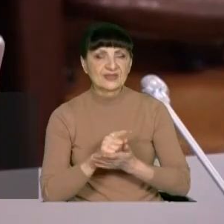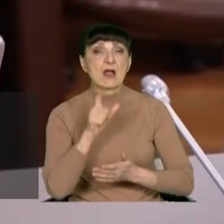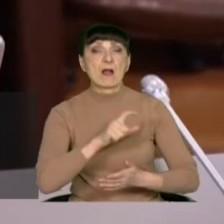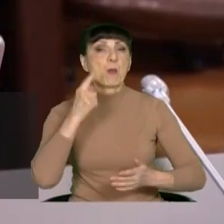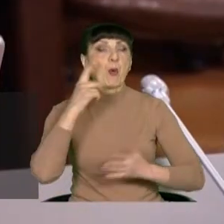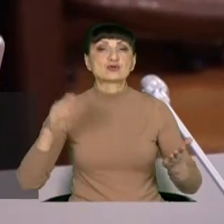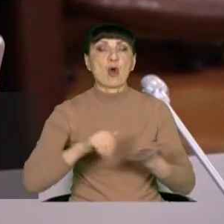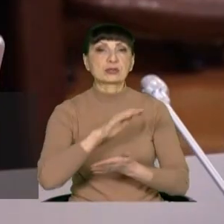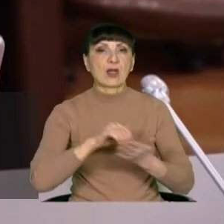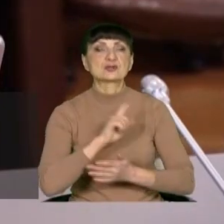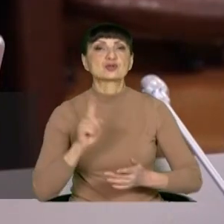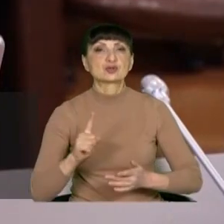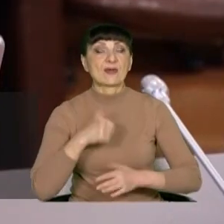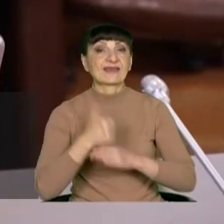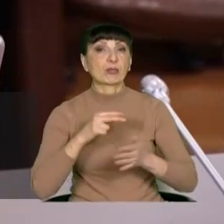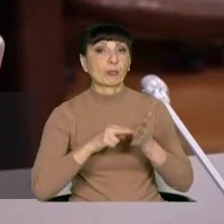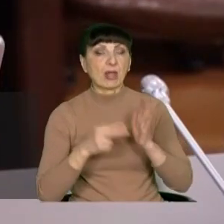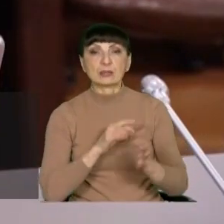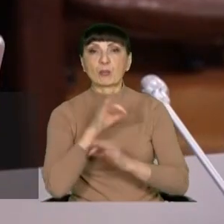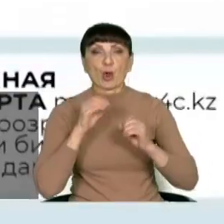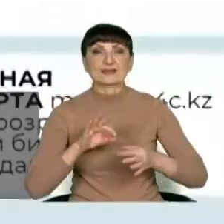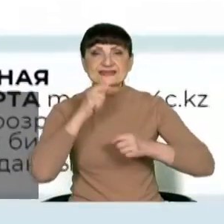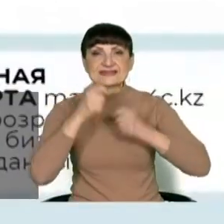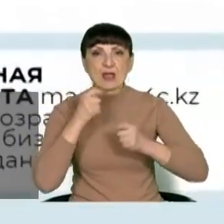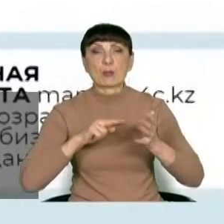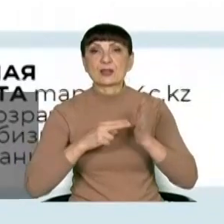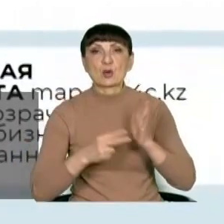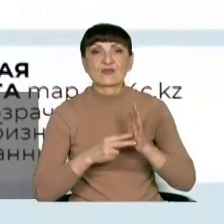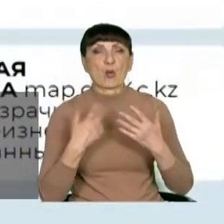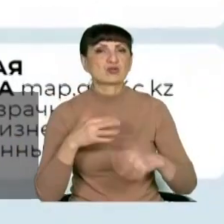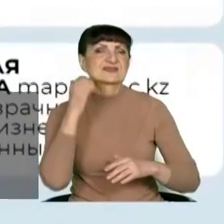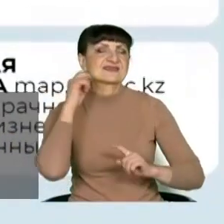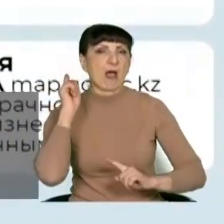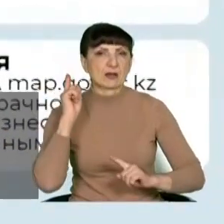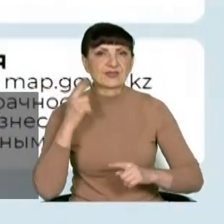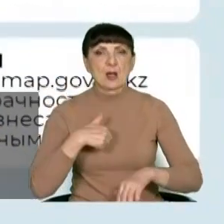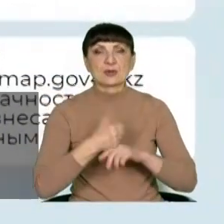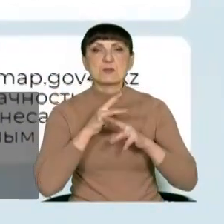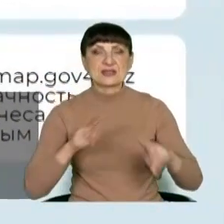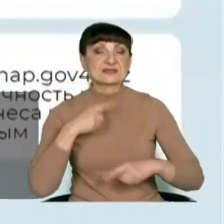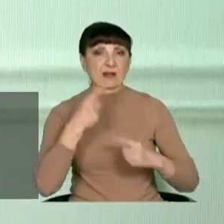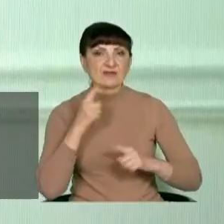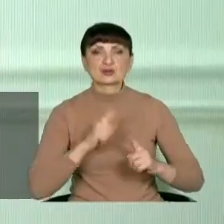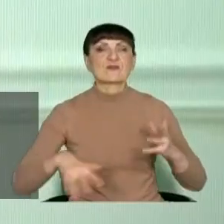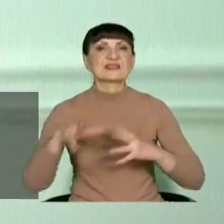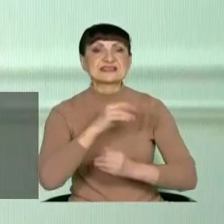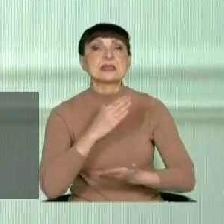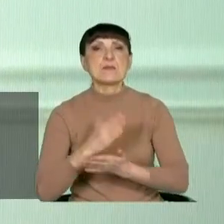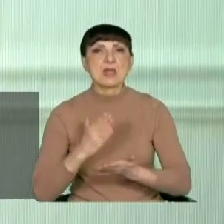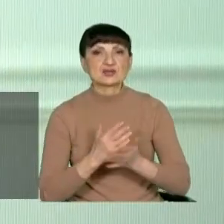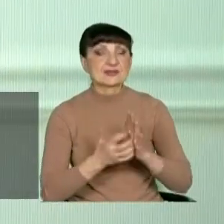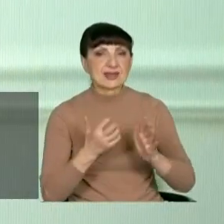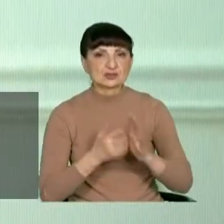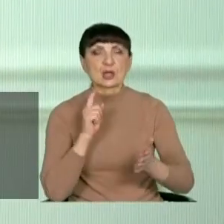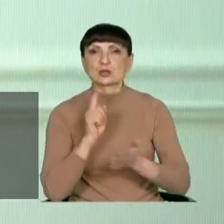приходят отказы из-за того, что генпланы и проекты детальной планировки не актуальны. Премьер-министр подчеркнул, что все имеющиеся